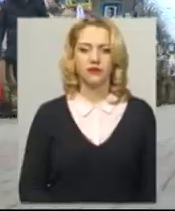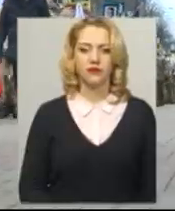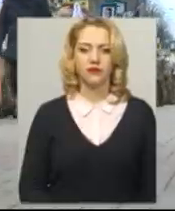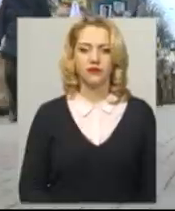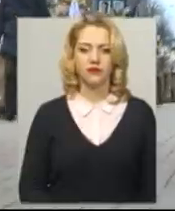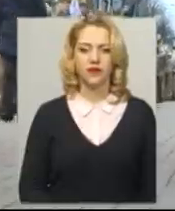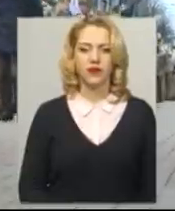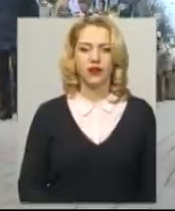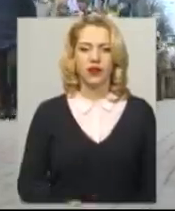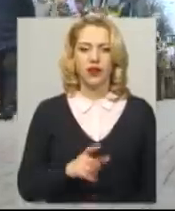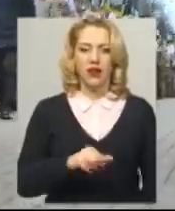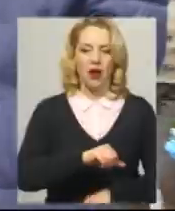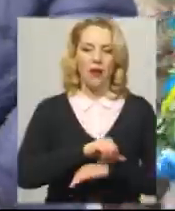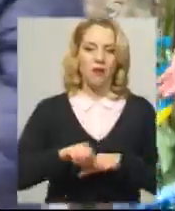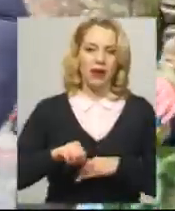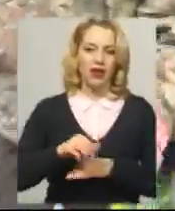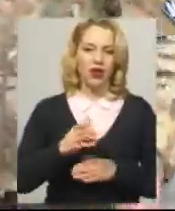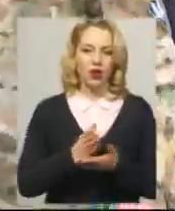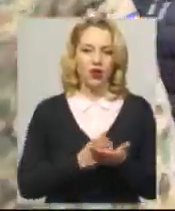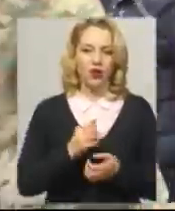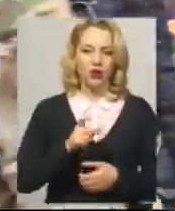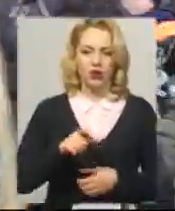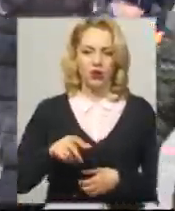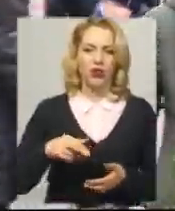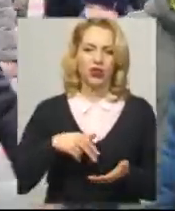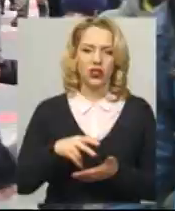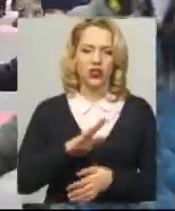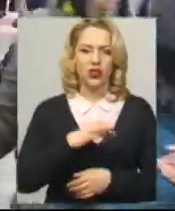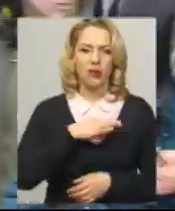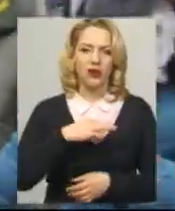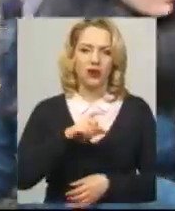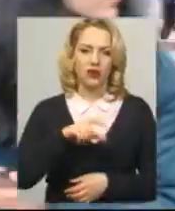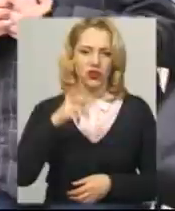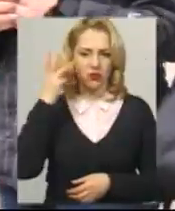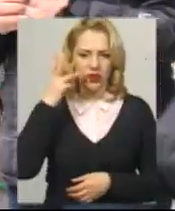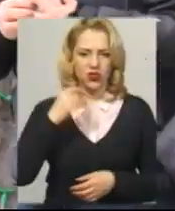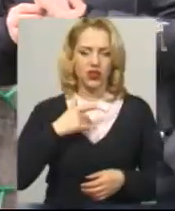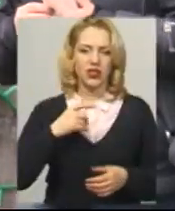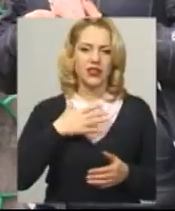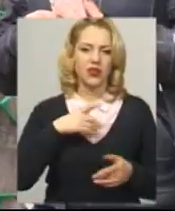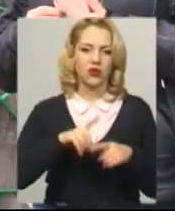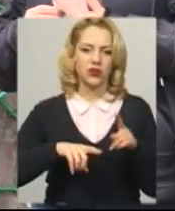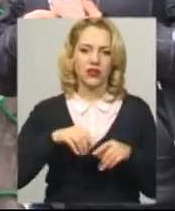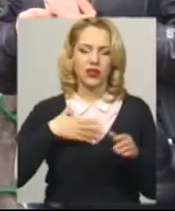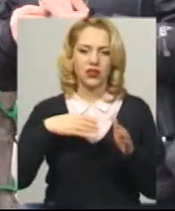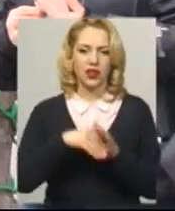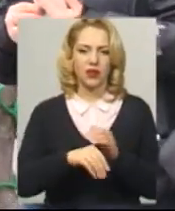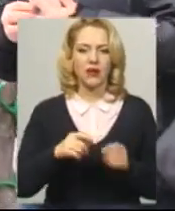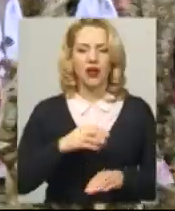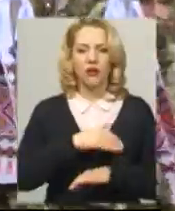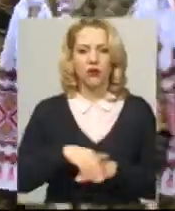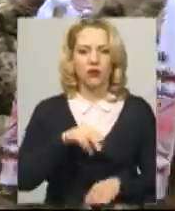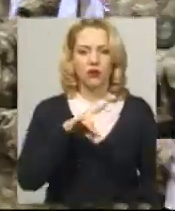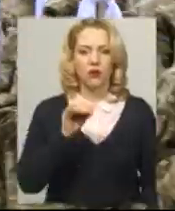За прикордонниками у колоні йшли учні, студенти, родини загиблих і небайдужі хмельничани. Колона пройшла вулицями Проскурівської, Подільської, Кам'янецької та